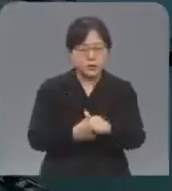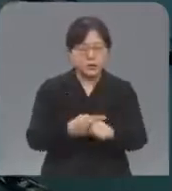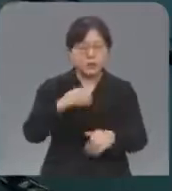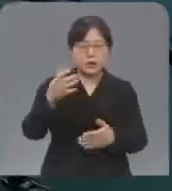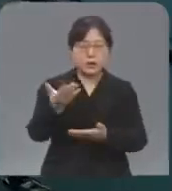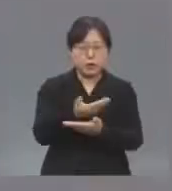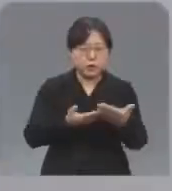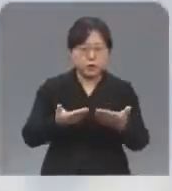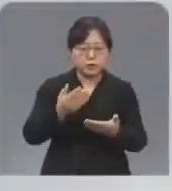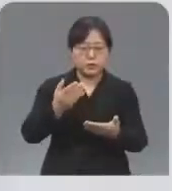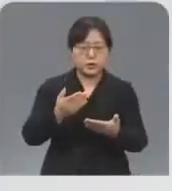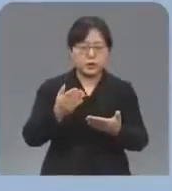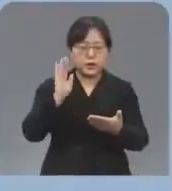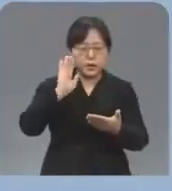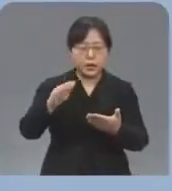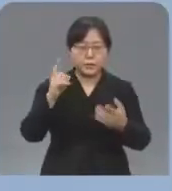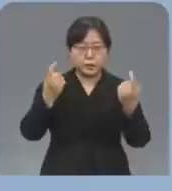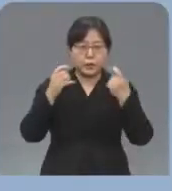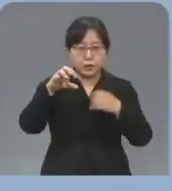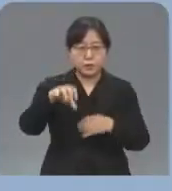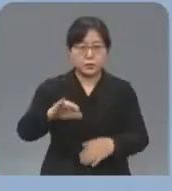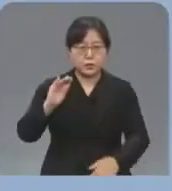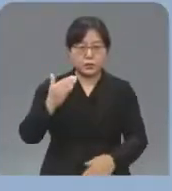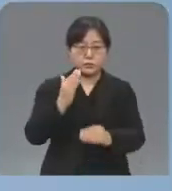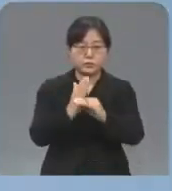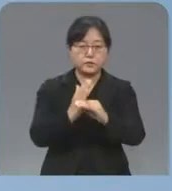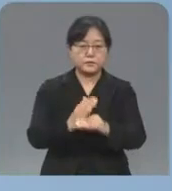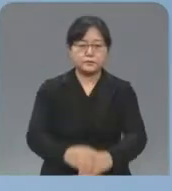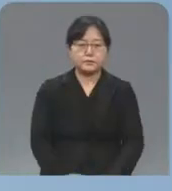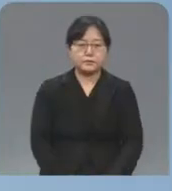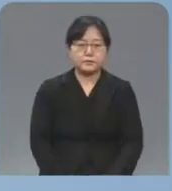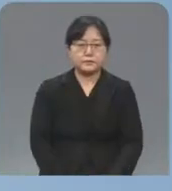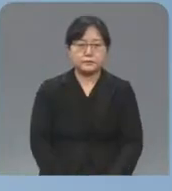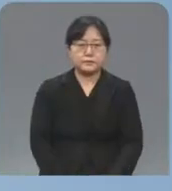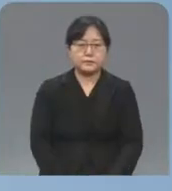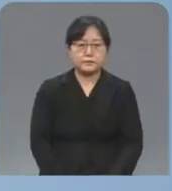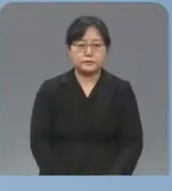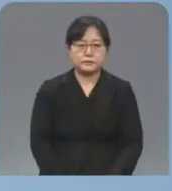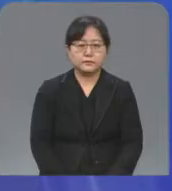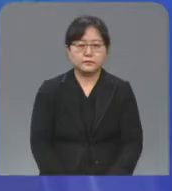관광지로 주목받고 있습니다. KBS 뉴스 정아람입니다.